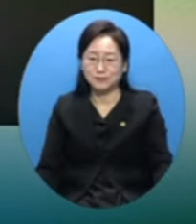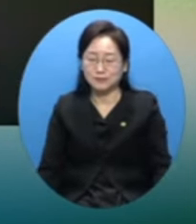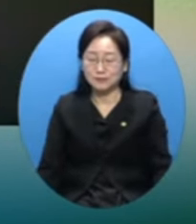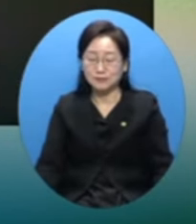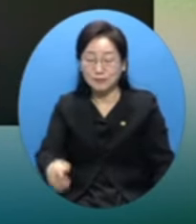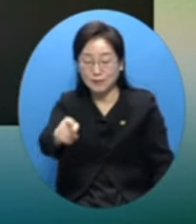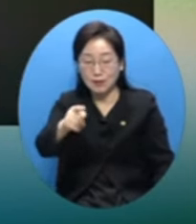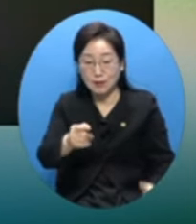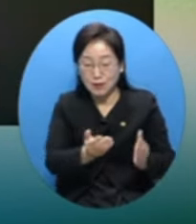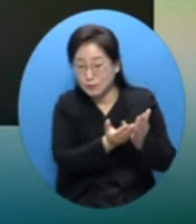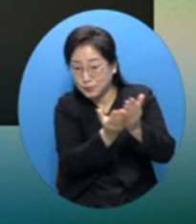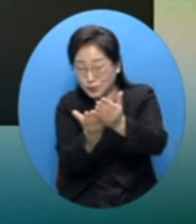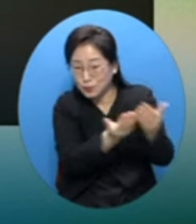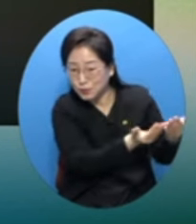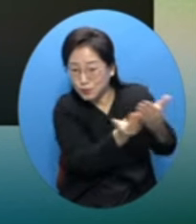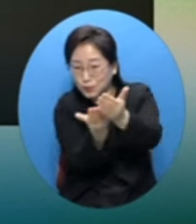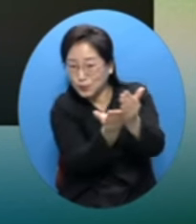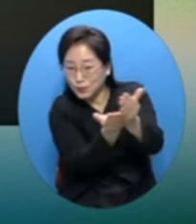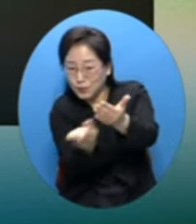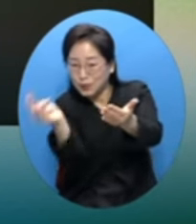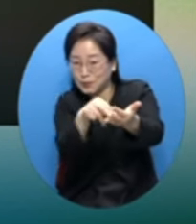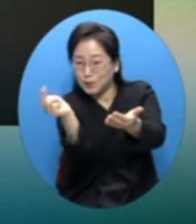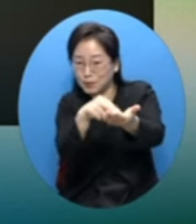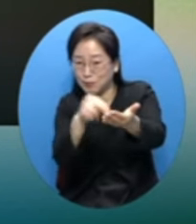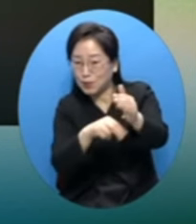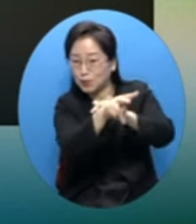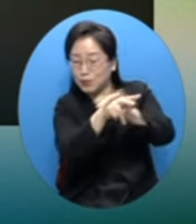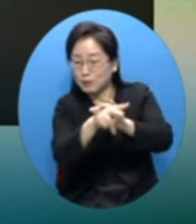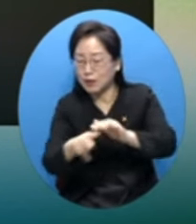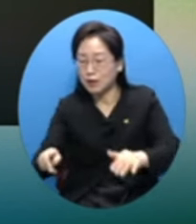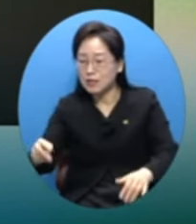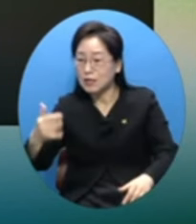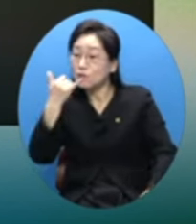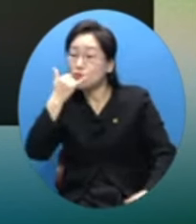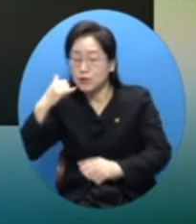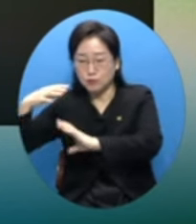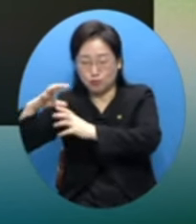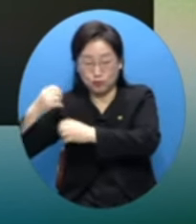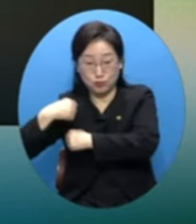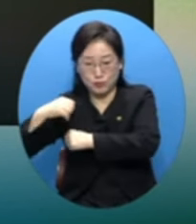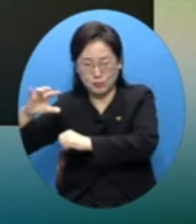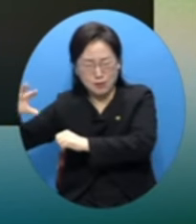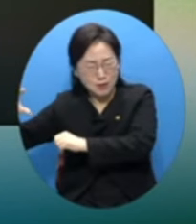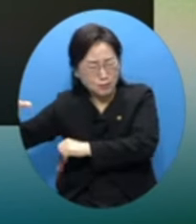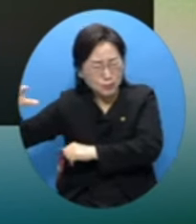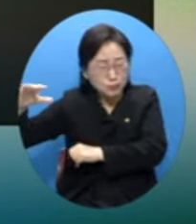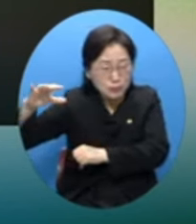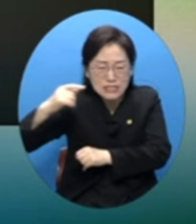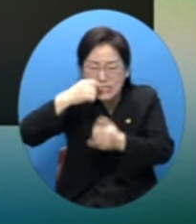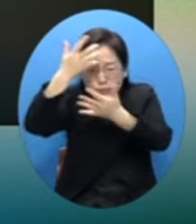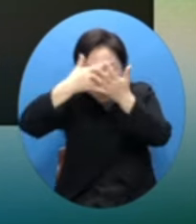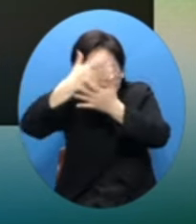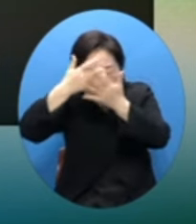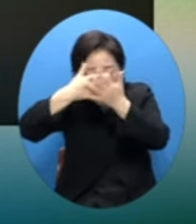철수작전에 속도가 붙기 시작하면서 독일군이 이 구름을 인해서